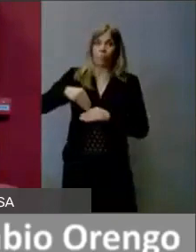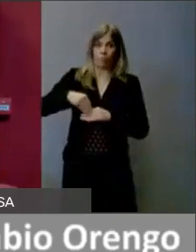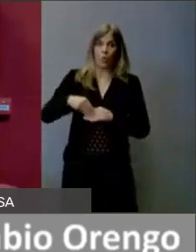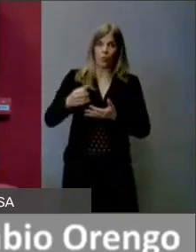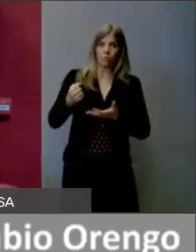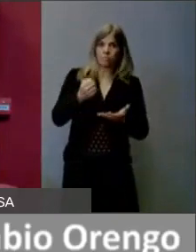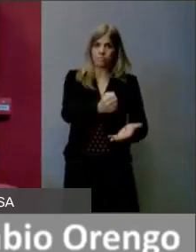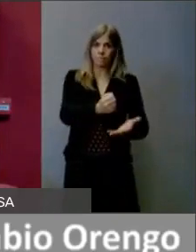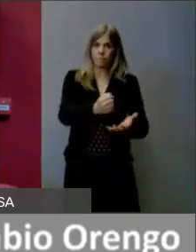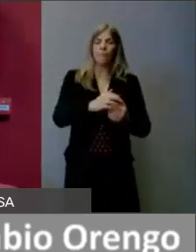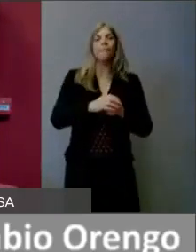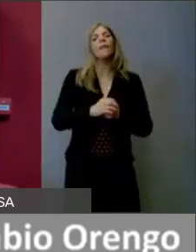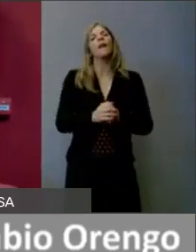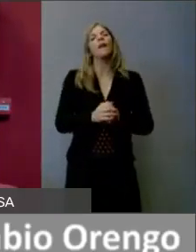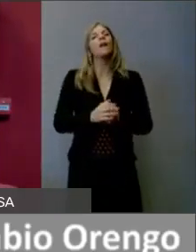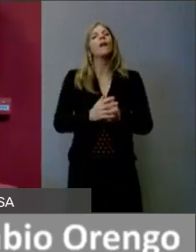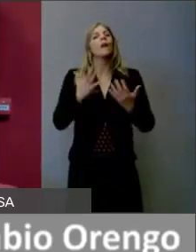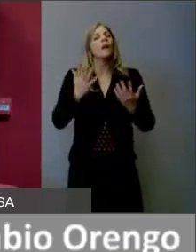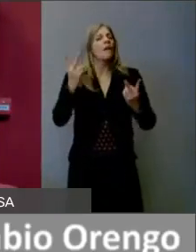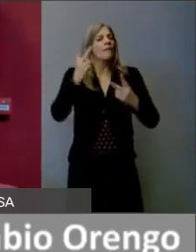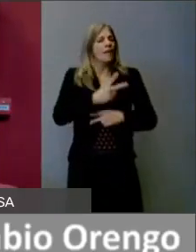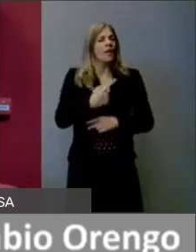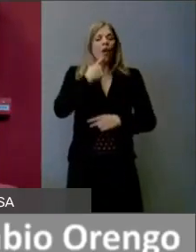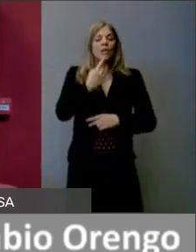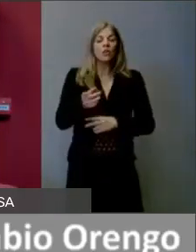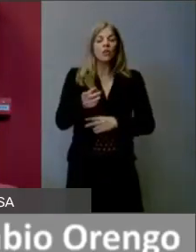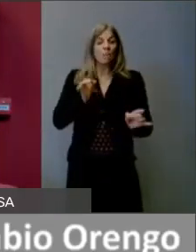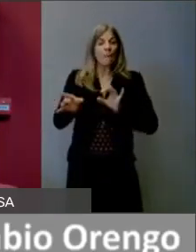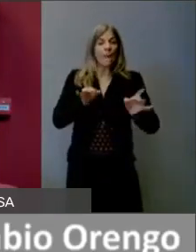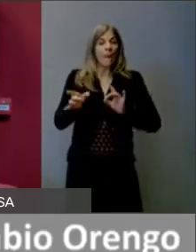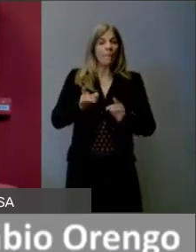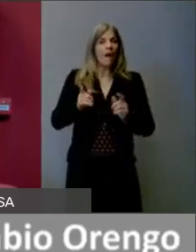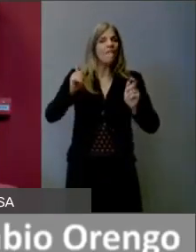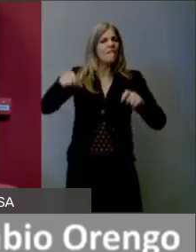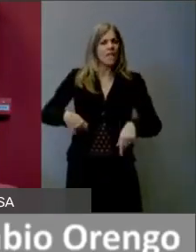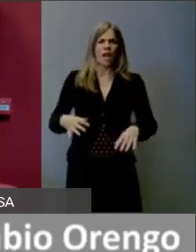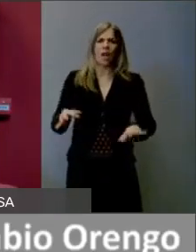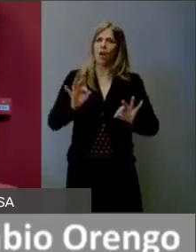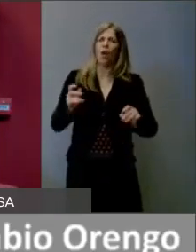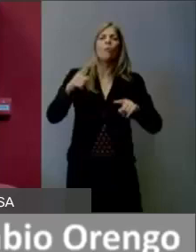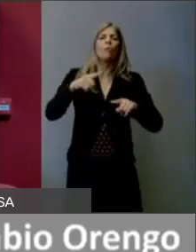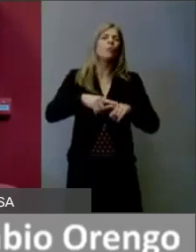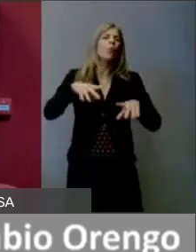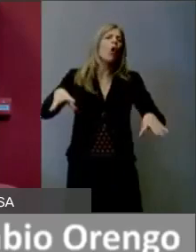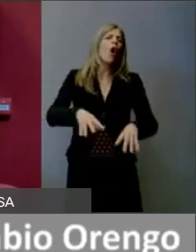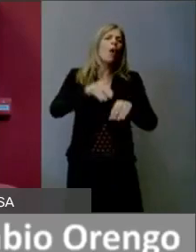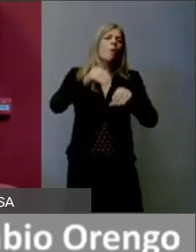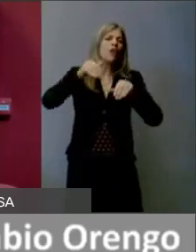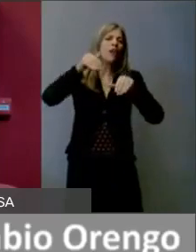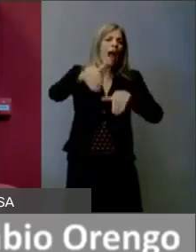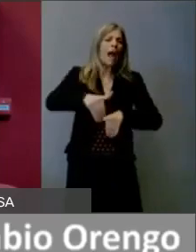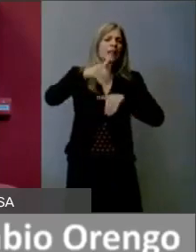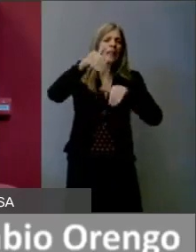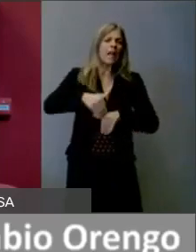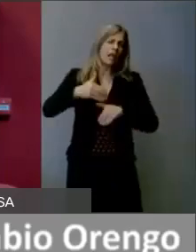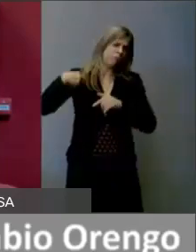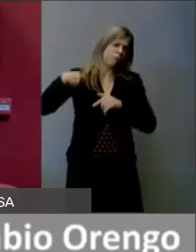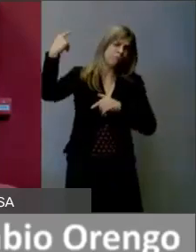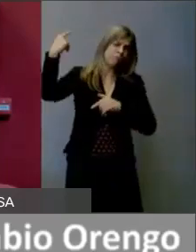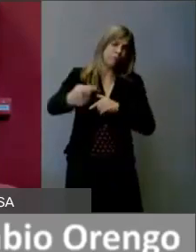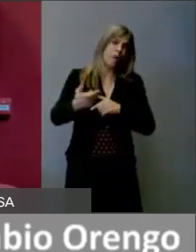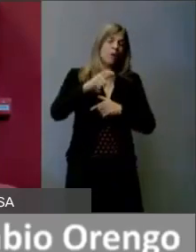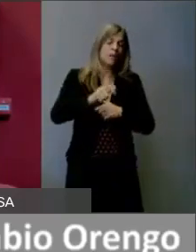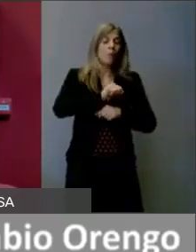stato avviato nessun atto di esproprio e i cantieri sono molto lontani, nel senso che dobbiamo completare prima la rimessa delle gavette e poi